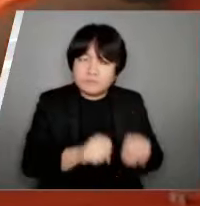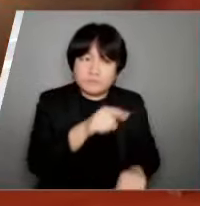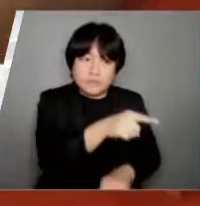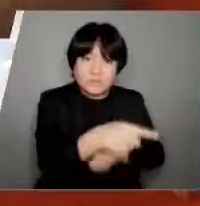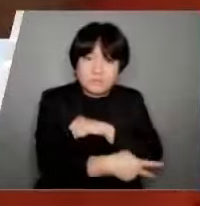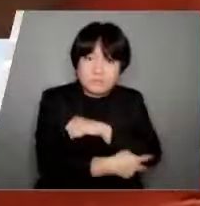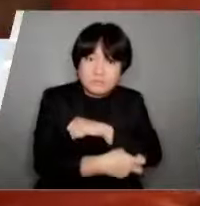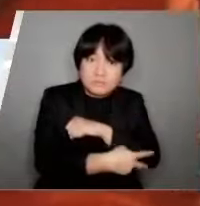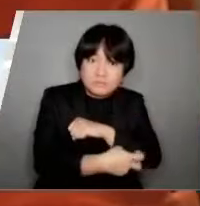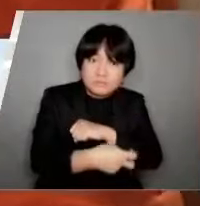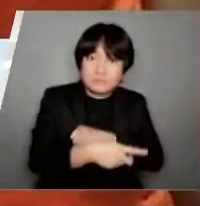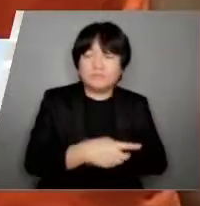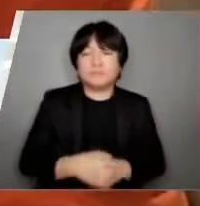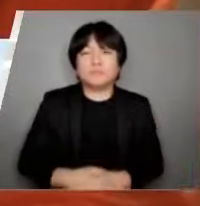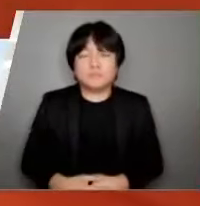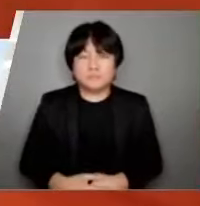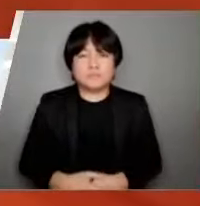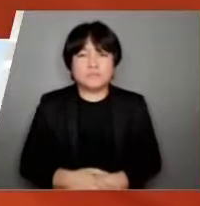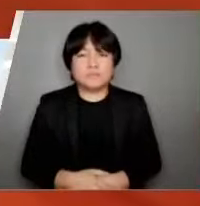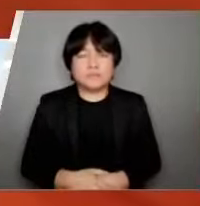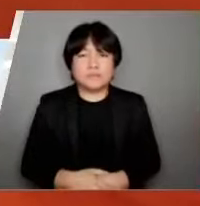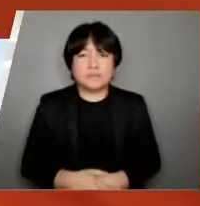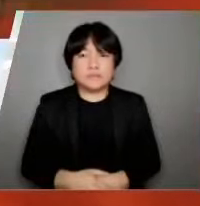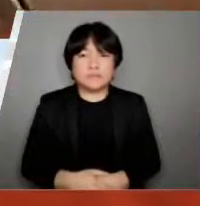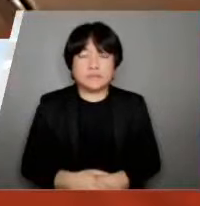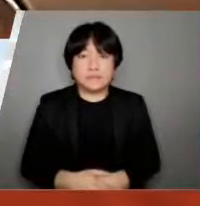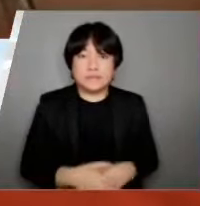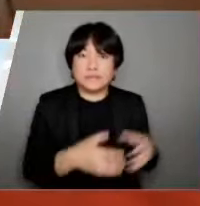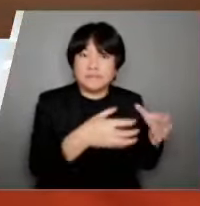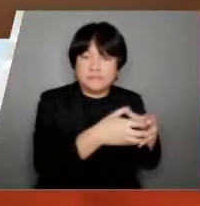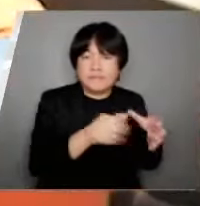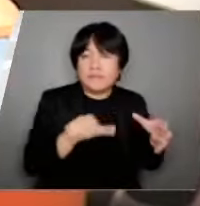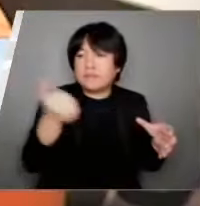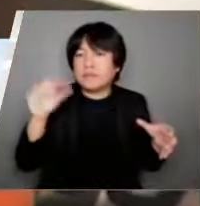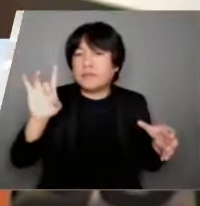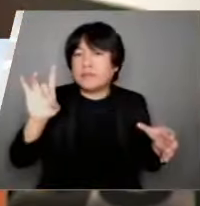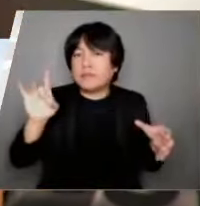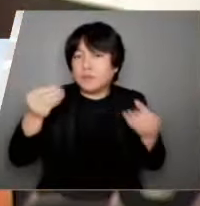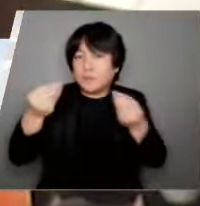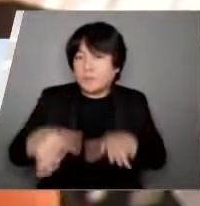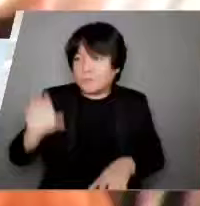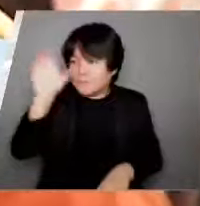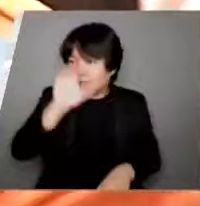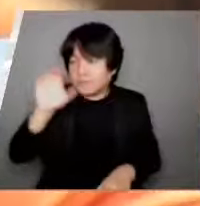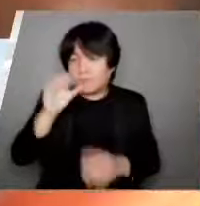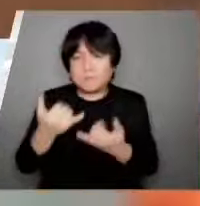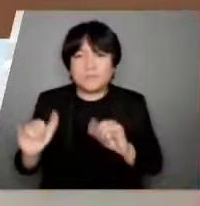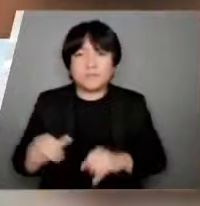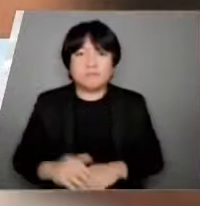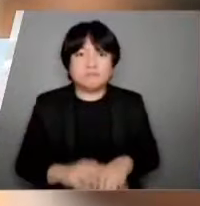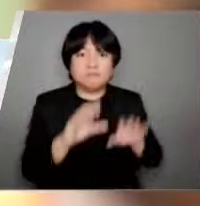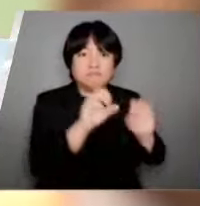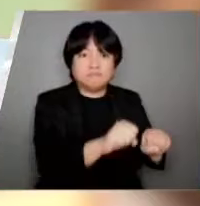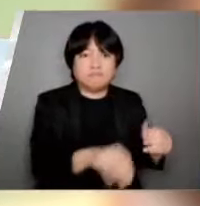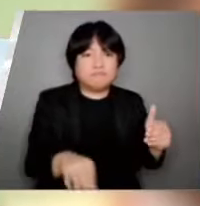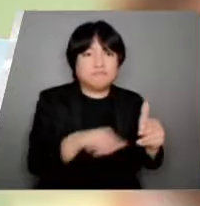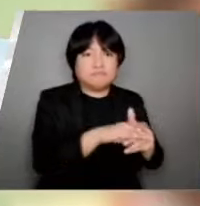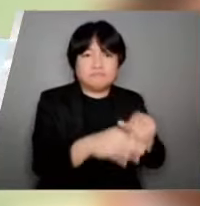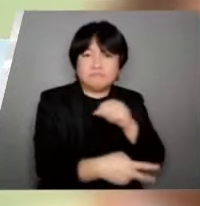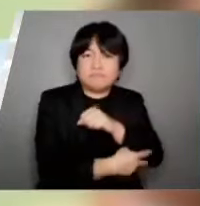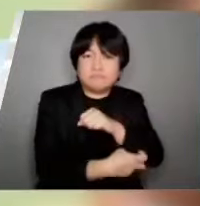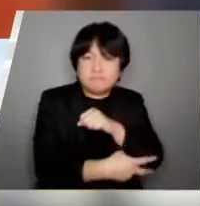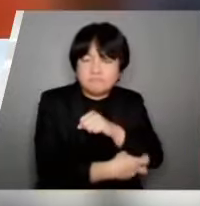Walong miyembro pa raw ng grupo ang hinahanap ng mga otoridad. Ang mga nahuling suspect ay sasampa ng mga reklamong paglabag sa robbery hold-up